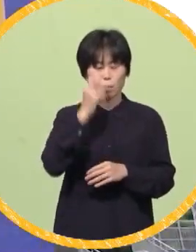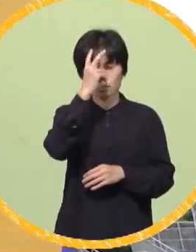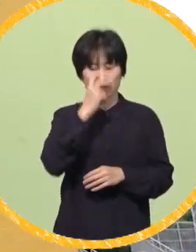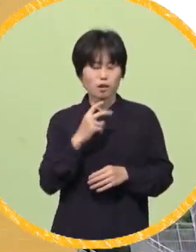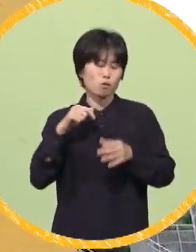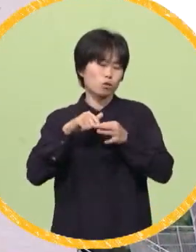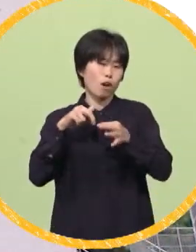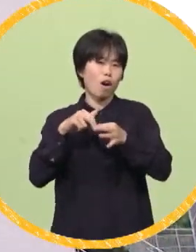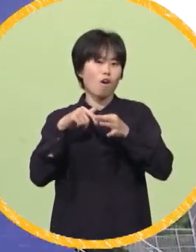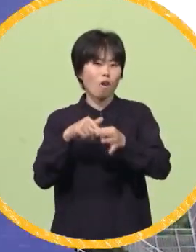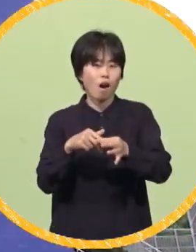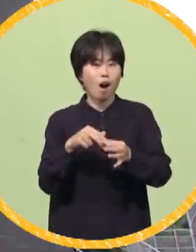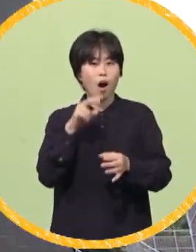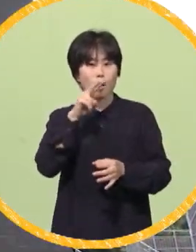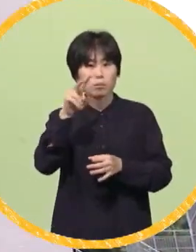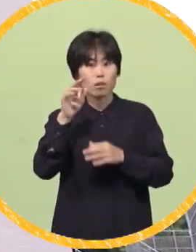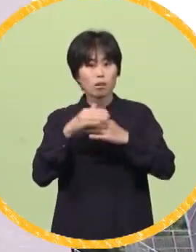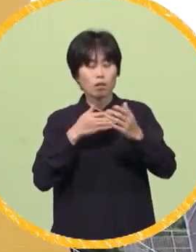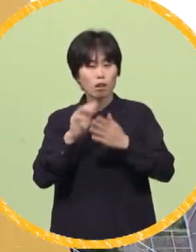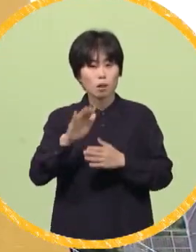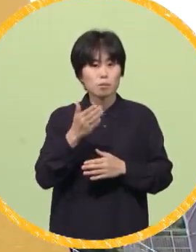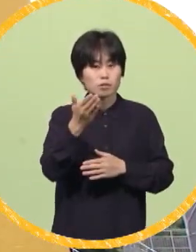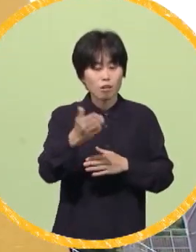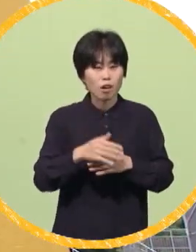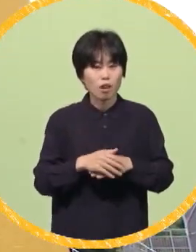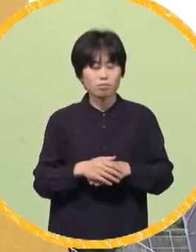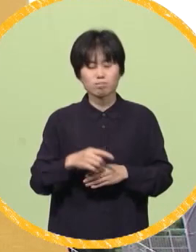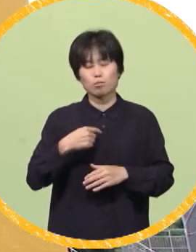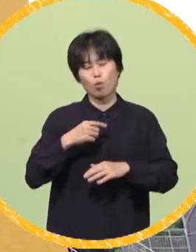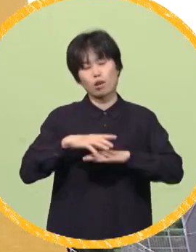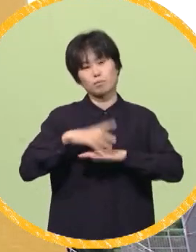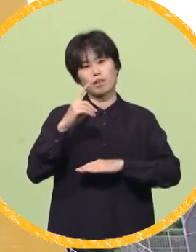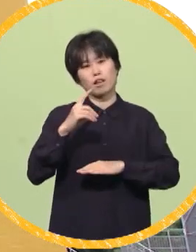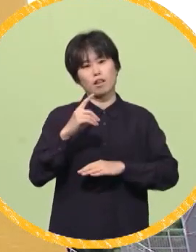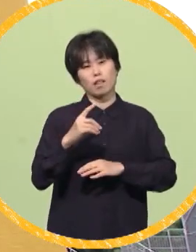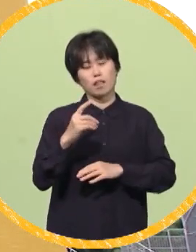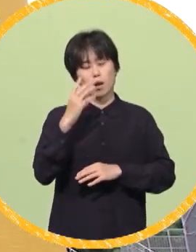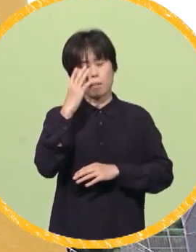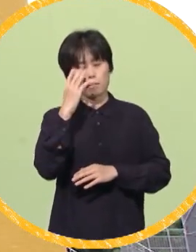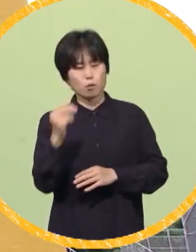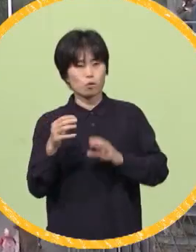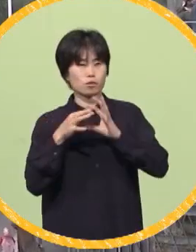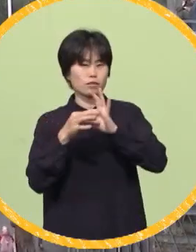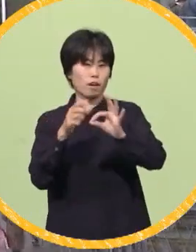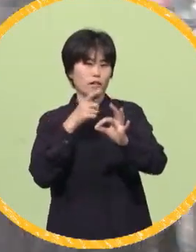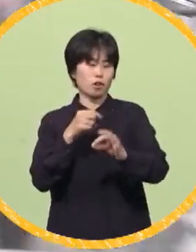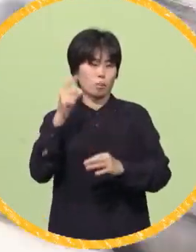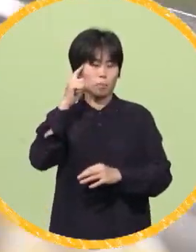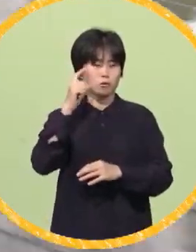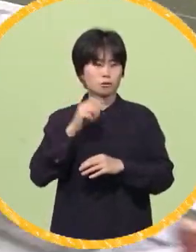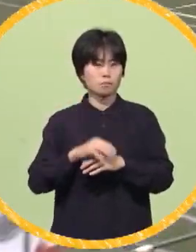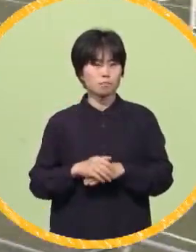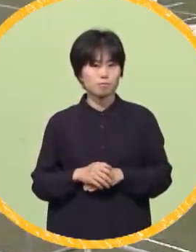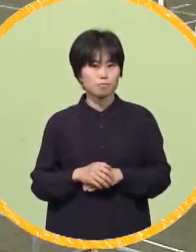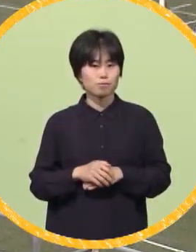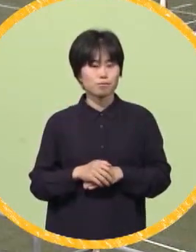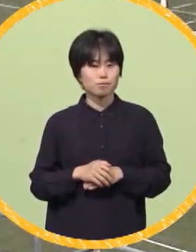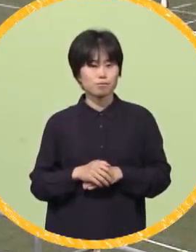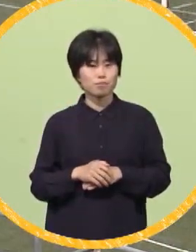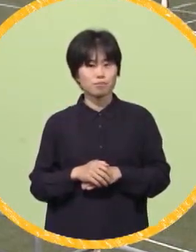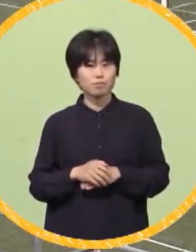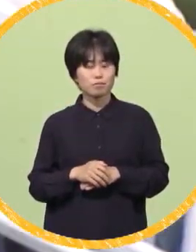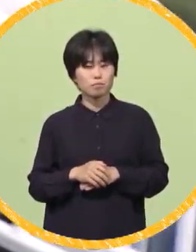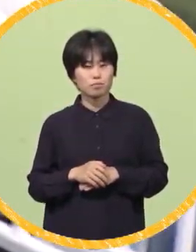ドサッカー。見たことありますか皆さん。今日僕初めてなんですけどね、魅力を伝えたいと思います。 ウッズが伺った